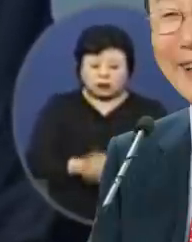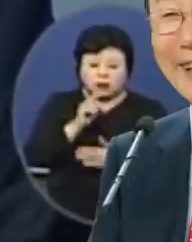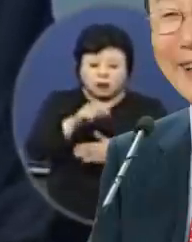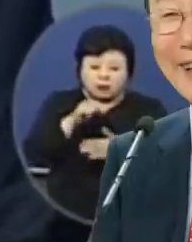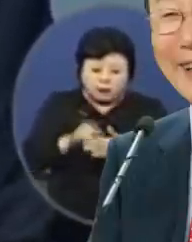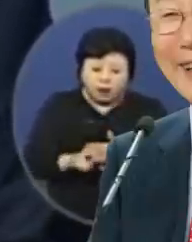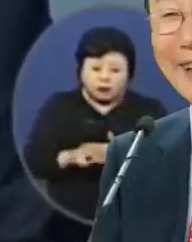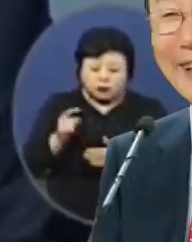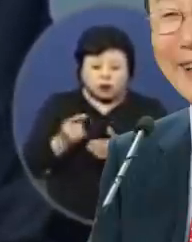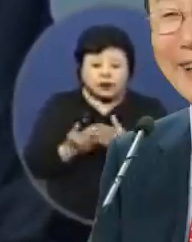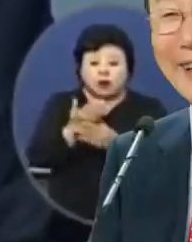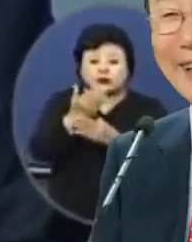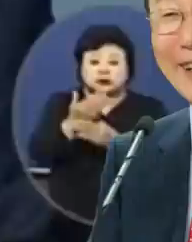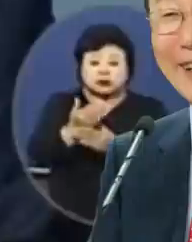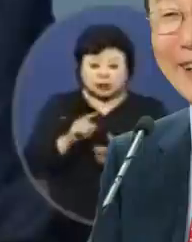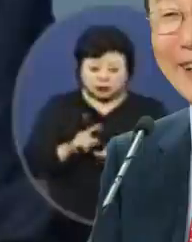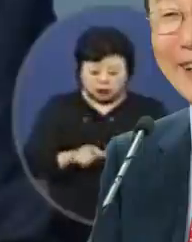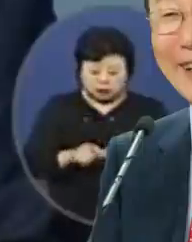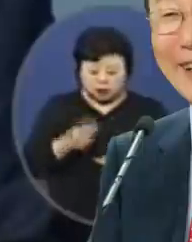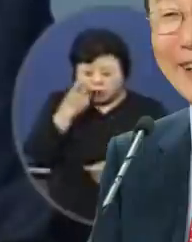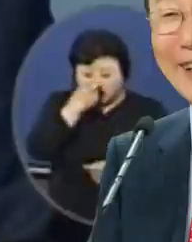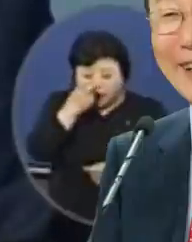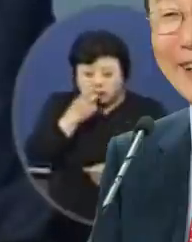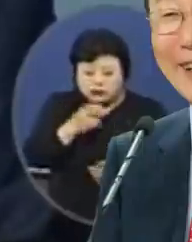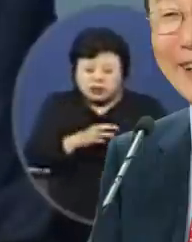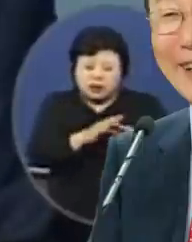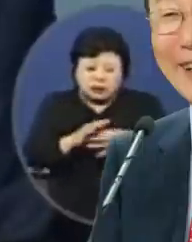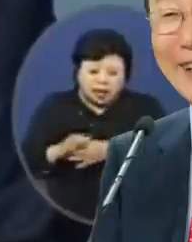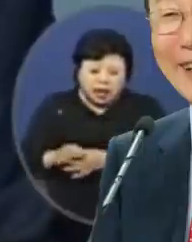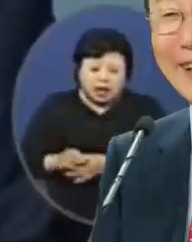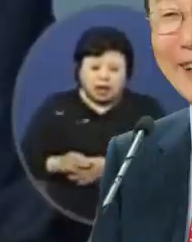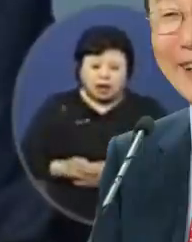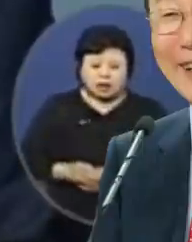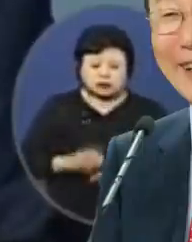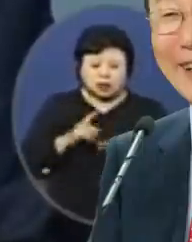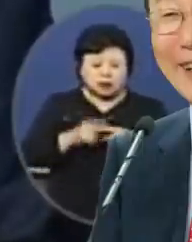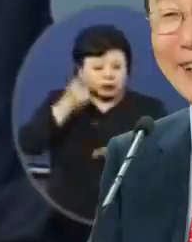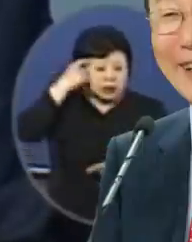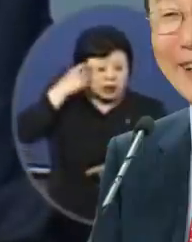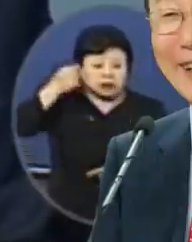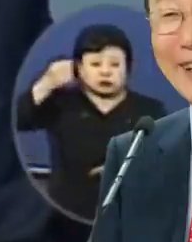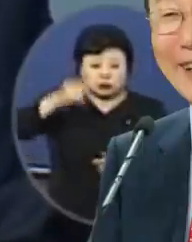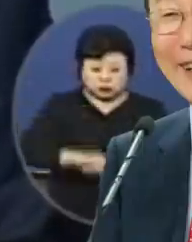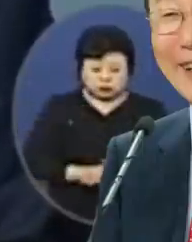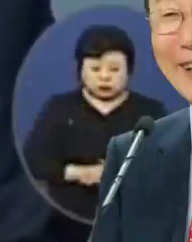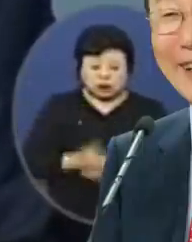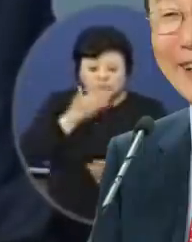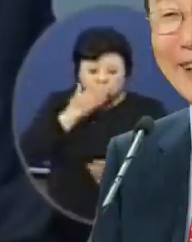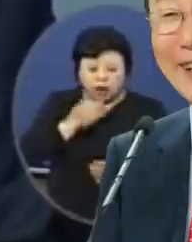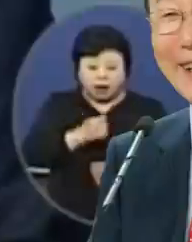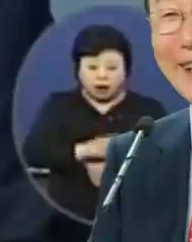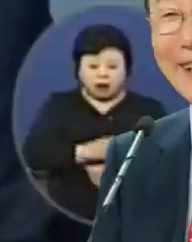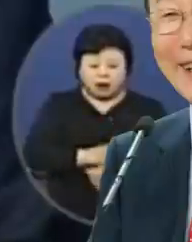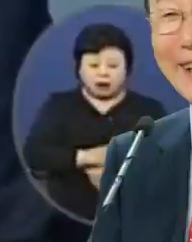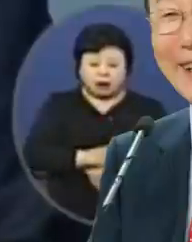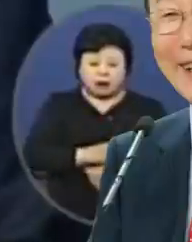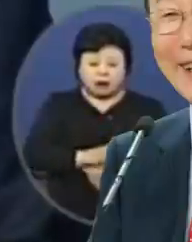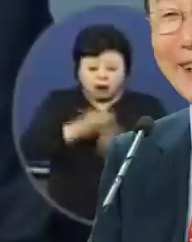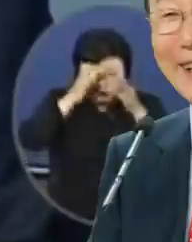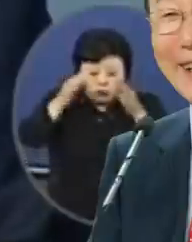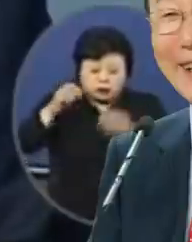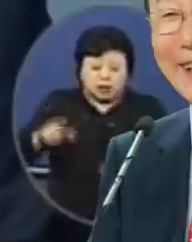마음에서 뭐가 나오는가 우리가 살펴봐야 되는데 끊임없이 긍정적인 생각하면 된다, 할 수 있다, 해보자,